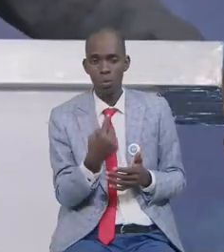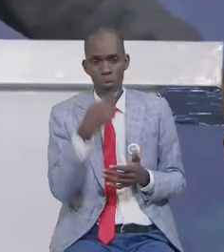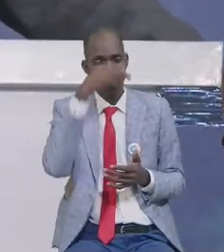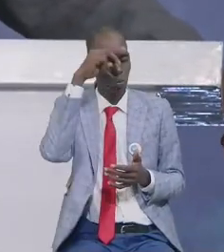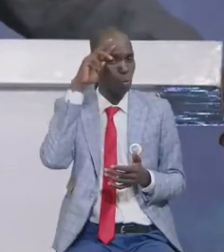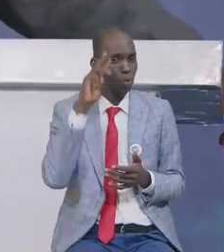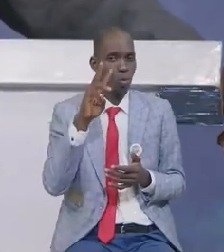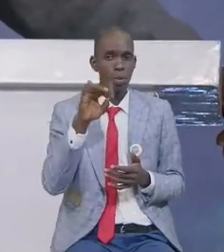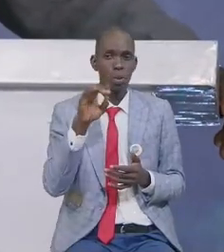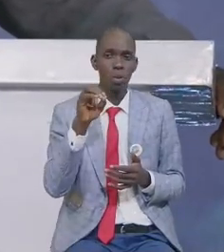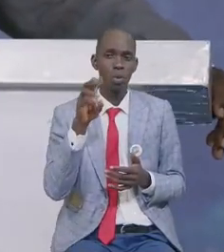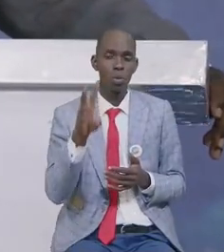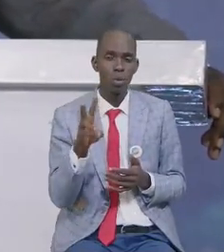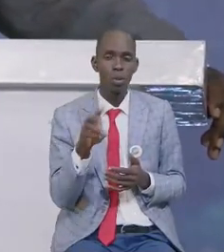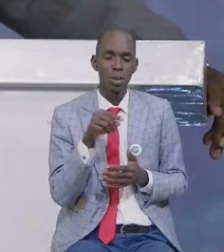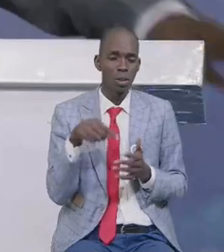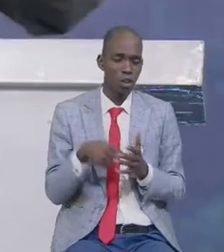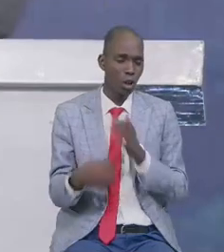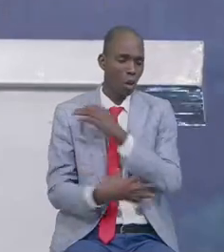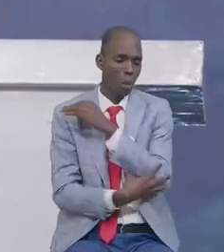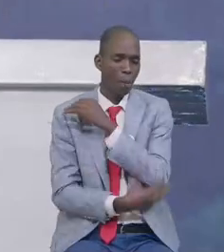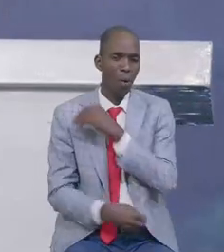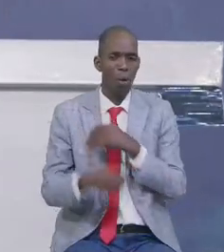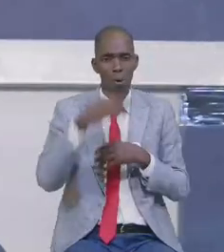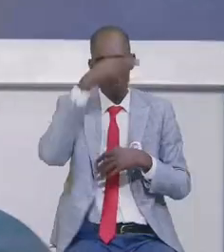cette veuve solitaire, cette veuve pauvre,